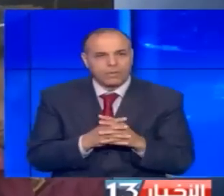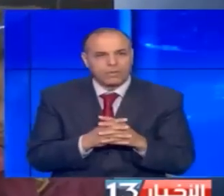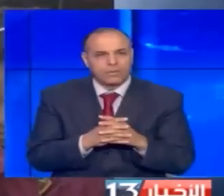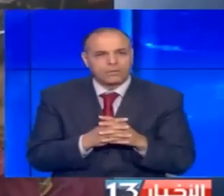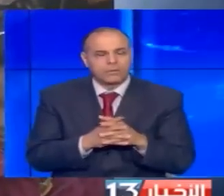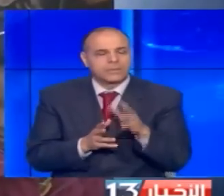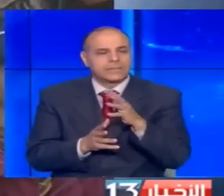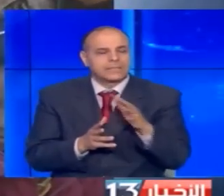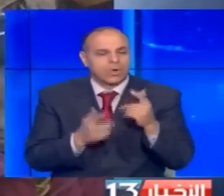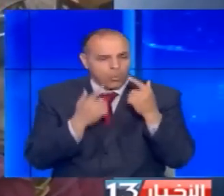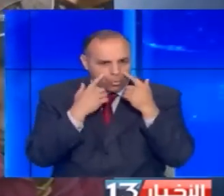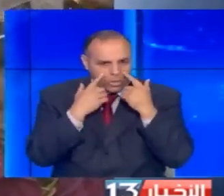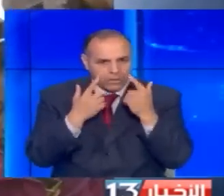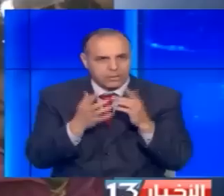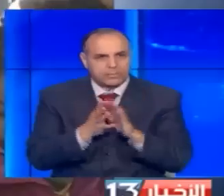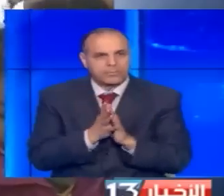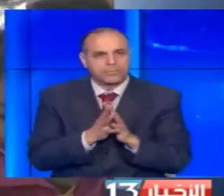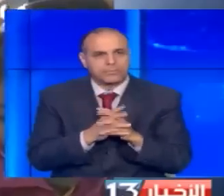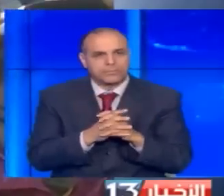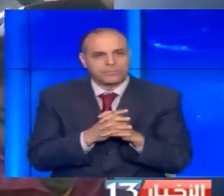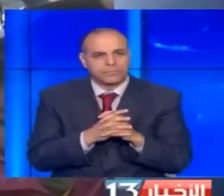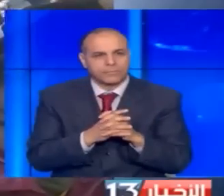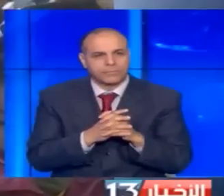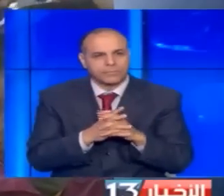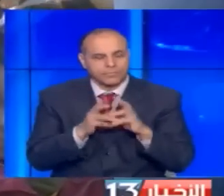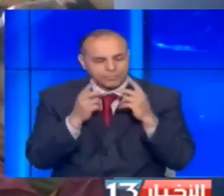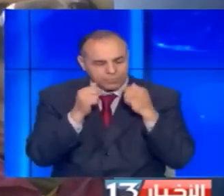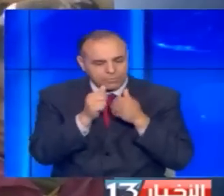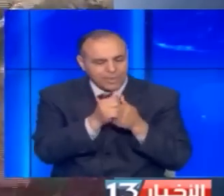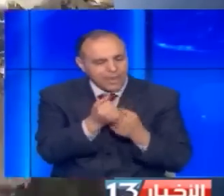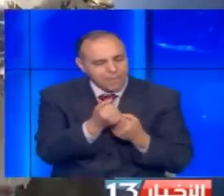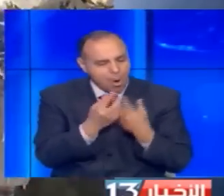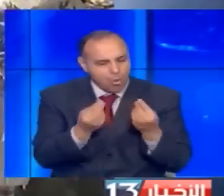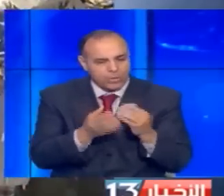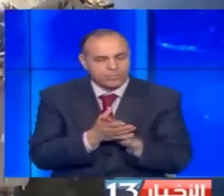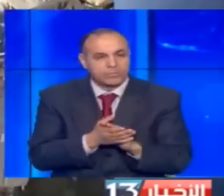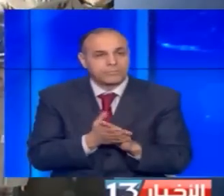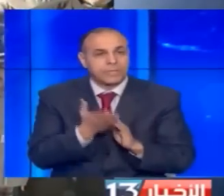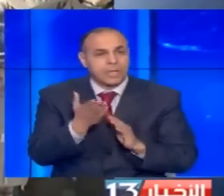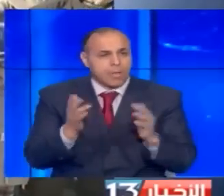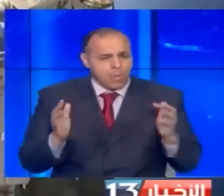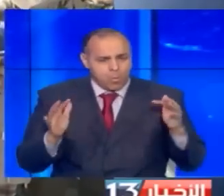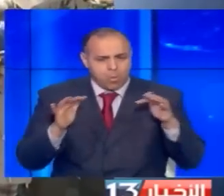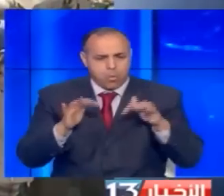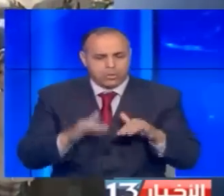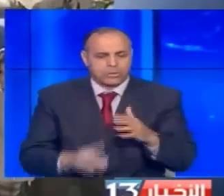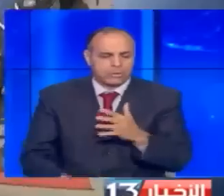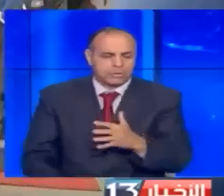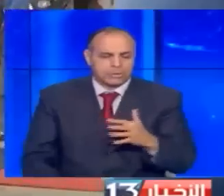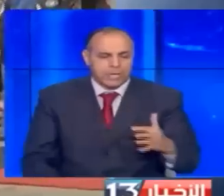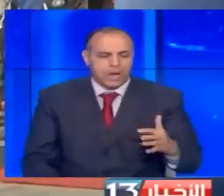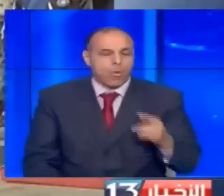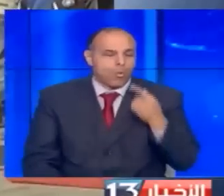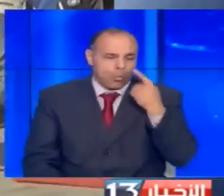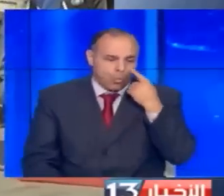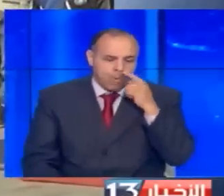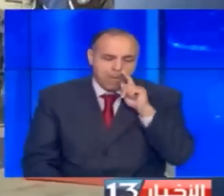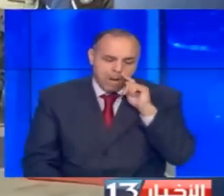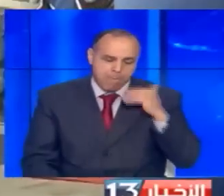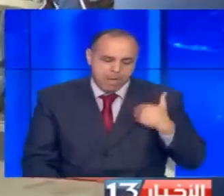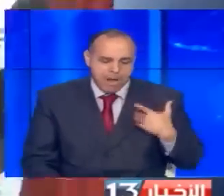طفلة ورسيحة بيت موصلها ليل عنف. وقد توافد عدد كبير من الأطفال